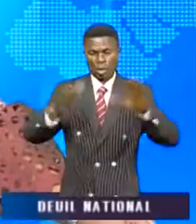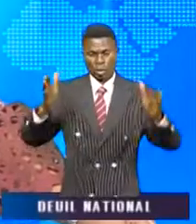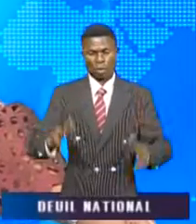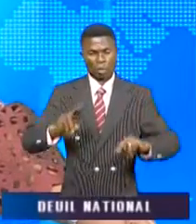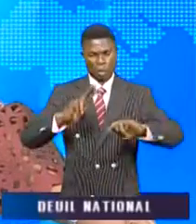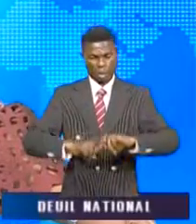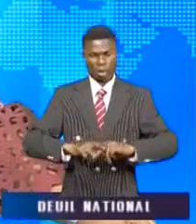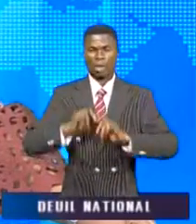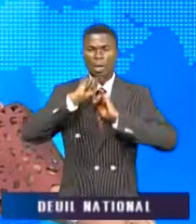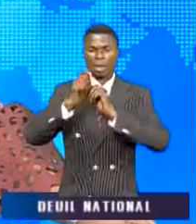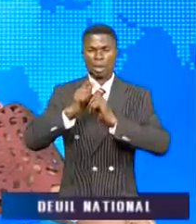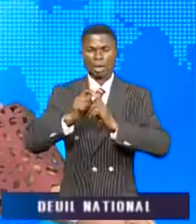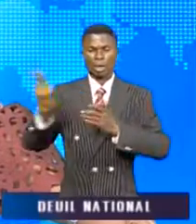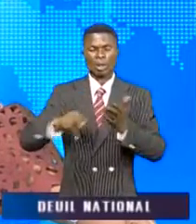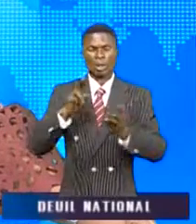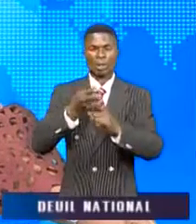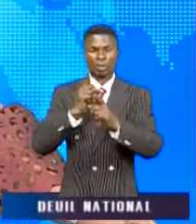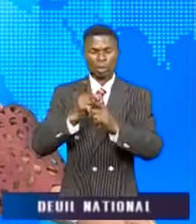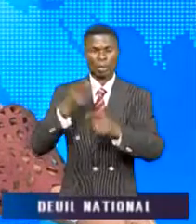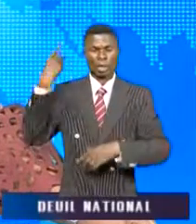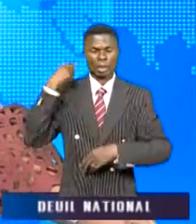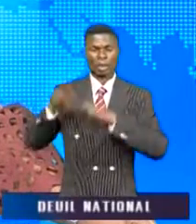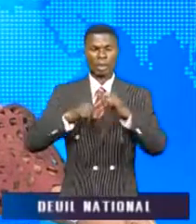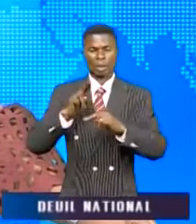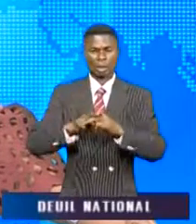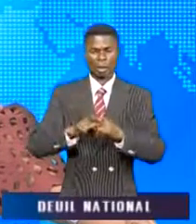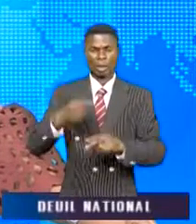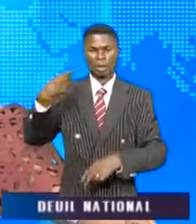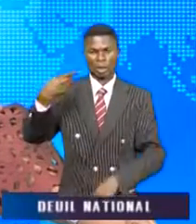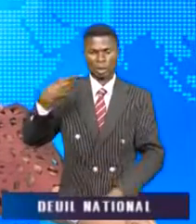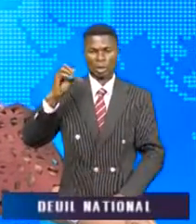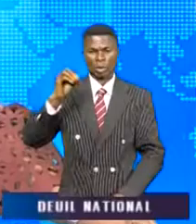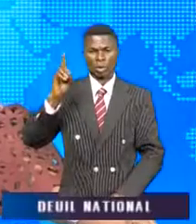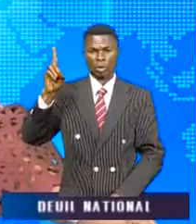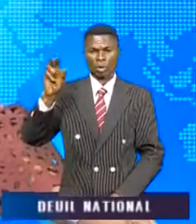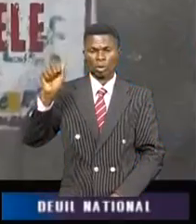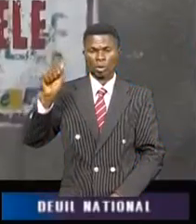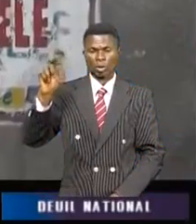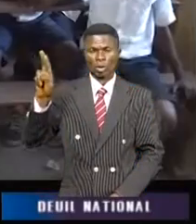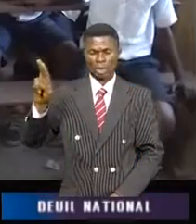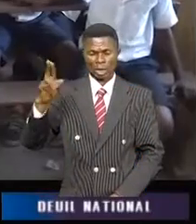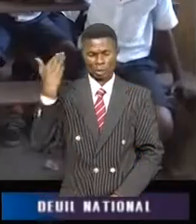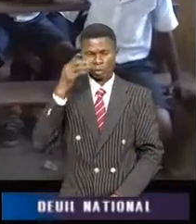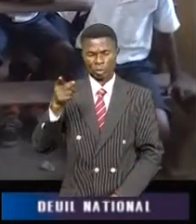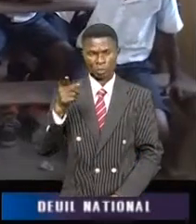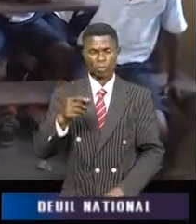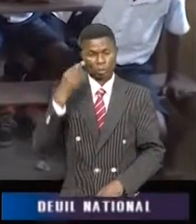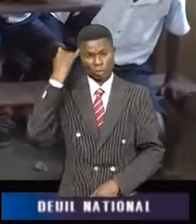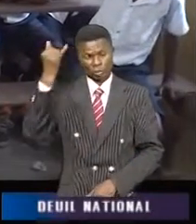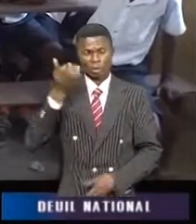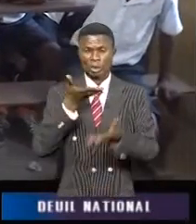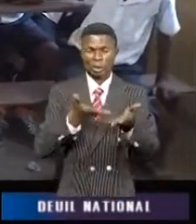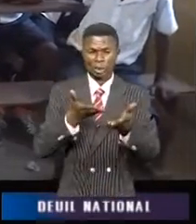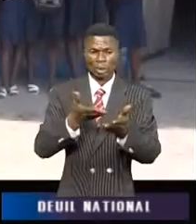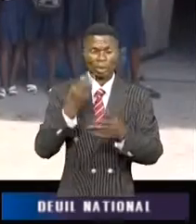C'est un don qui porte la signature du député national Godard Motemona. Marie Kalong, commentaire. C'est dans le souci d'accompagner